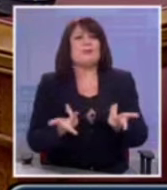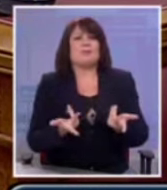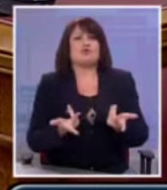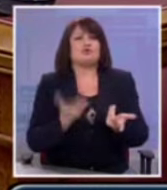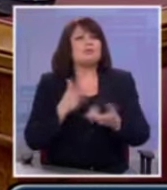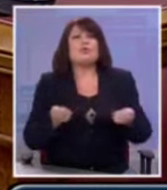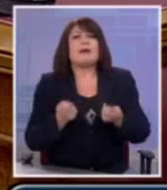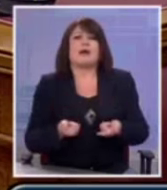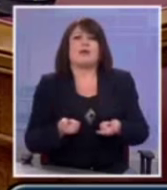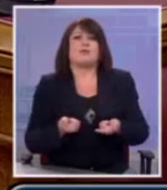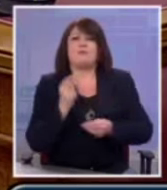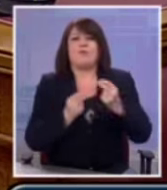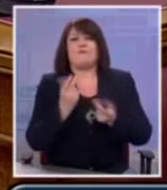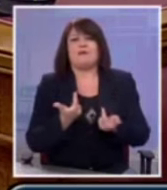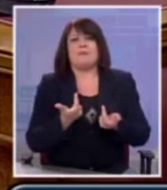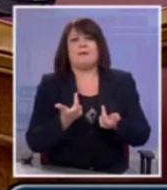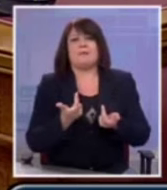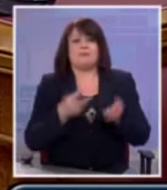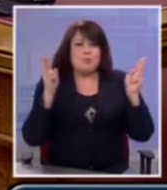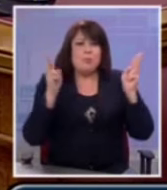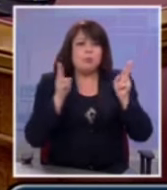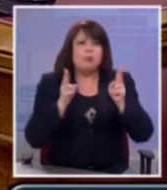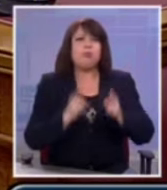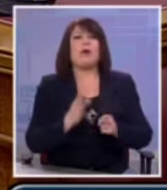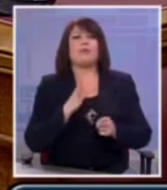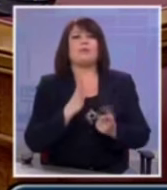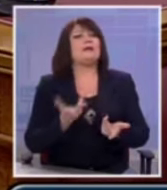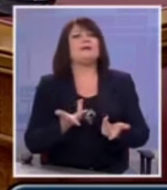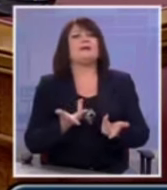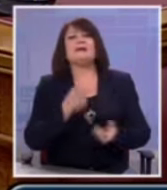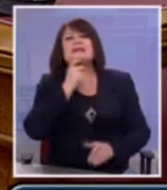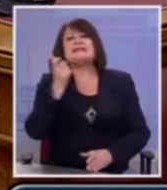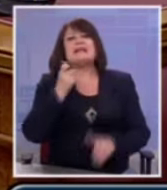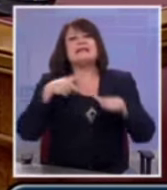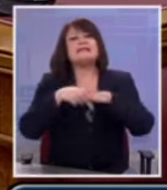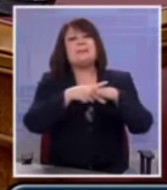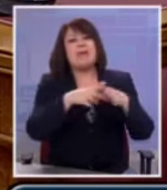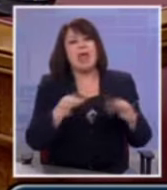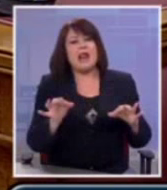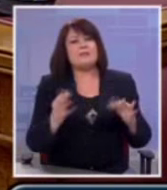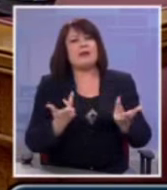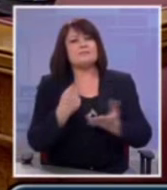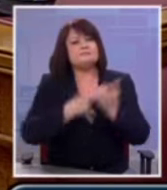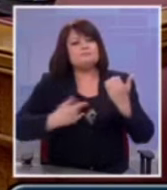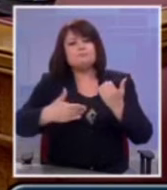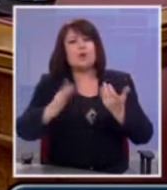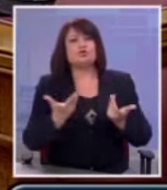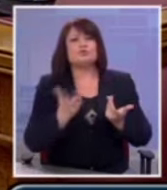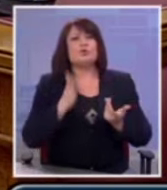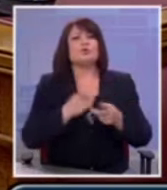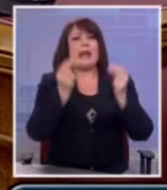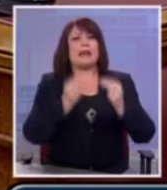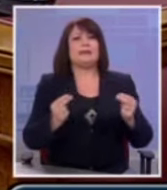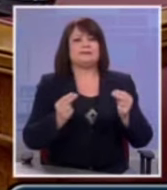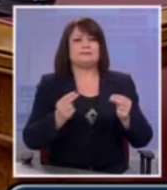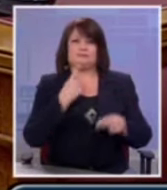πώς αντιμετωπίζεται ενδεχομένως το έλλειμμα των συνταξιοδοτικών ταμείων σε μεσοπρόθεσμη, μακροπρόθεσμη βάση. Το να λες εδώ